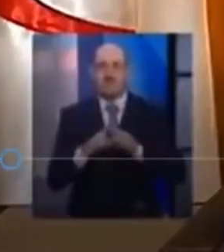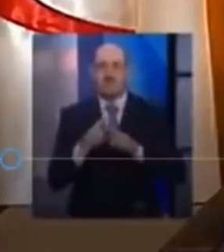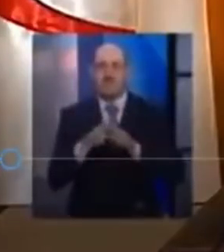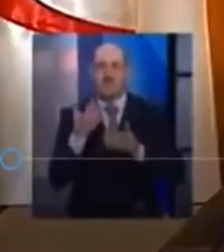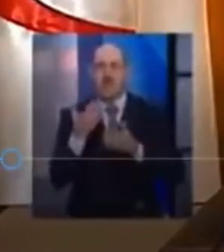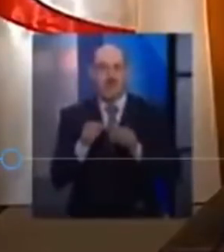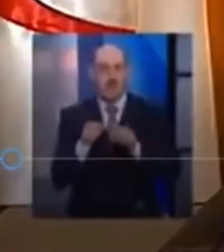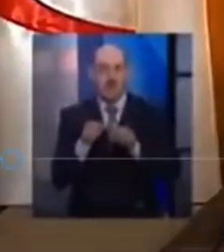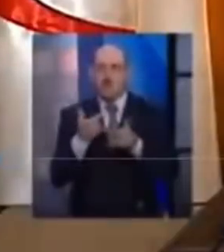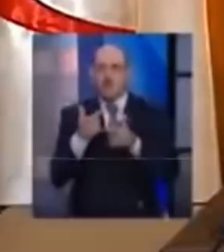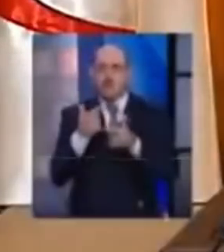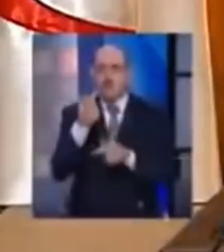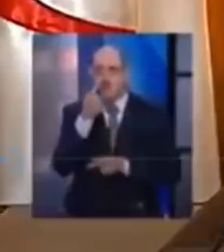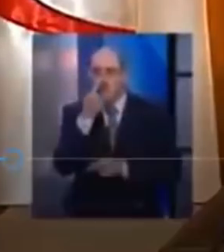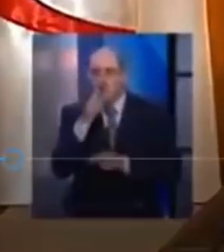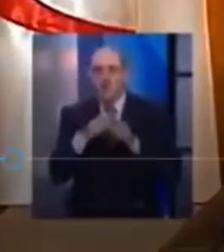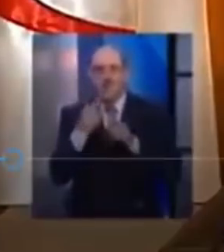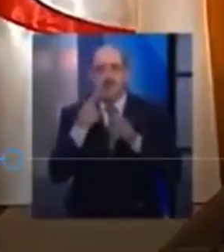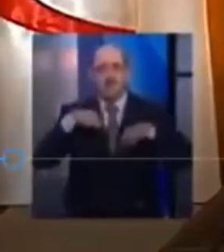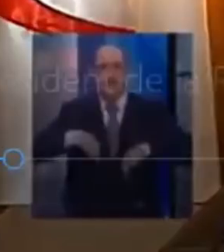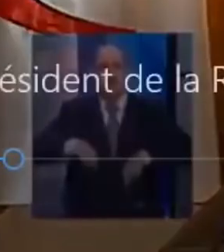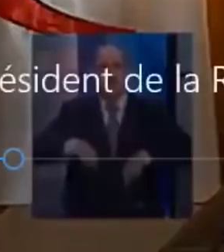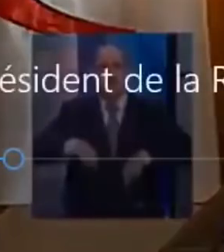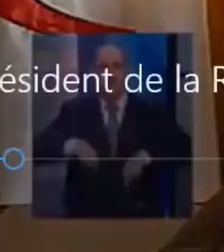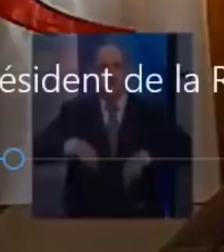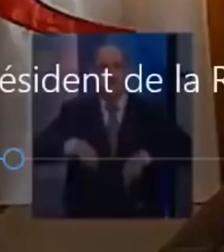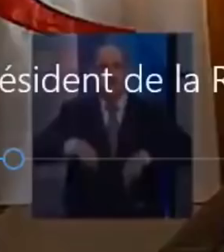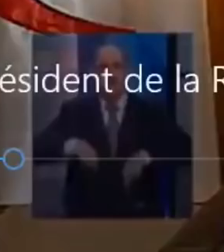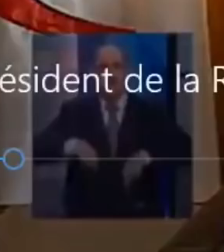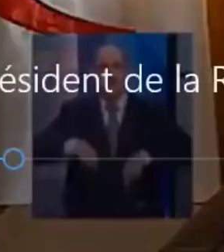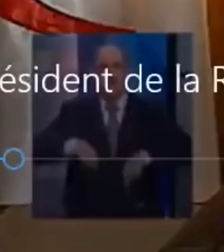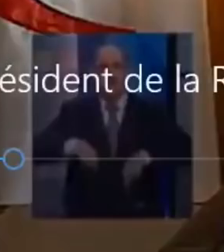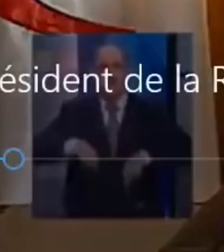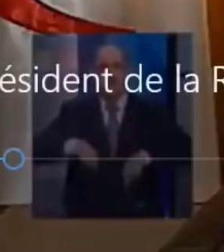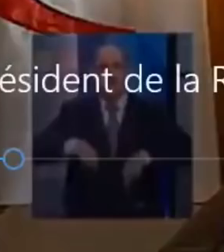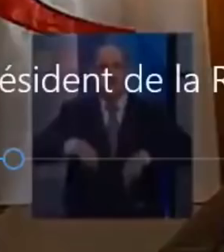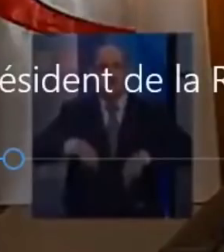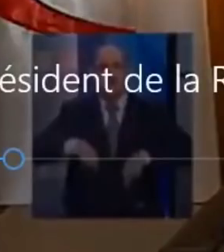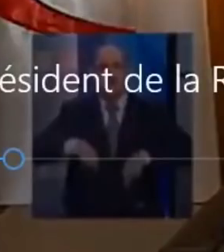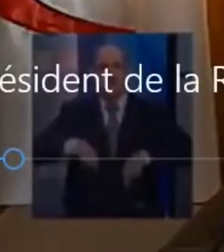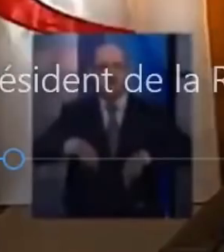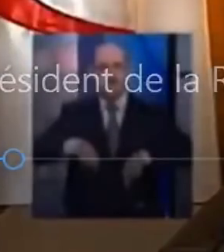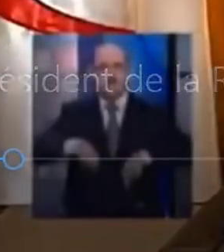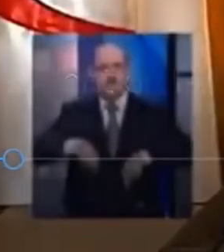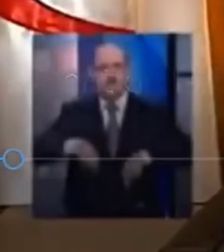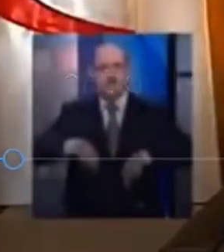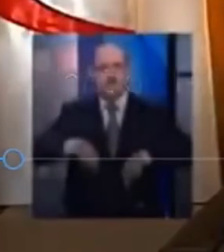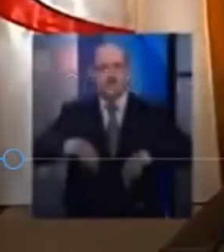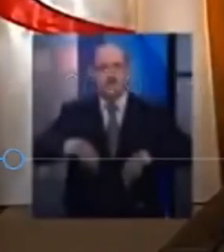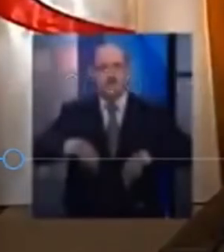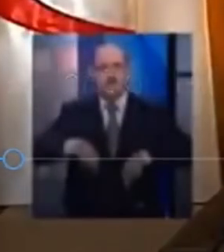بعلم ووزارة المالية. إذا هنا مثلا غير نشوف مثلا هنا على الأقل لهجة قال لهم شي